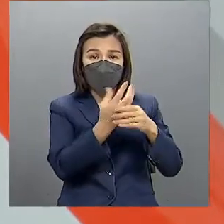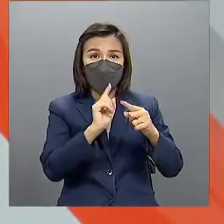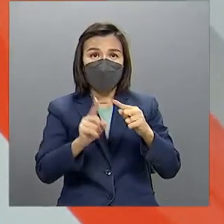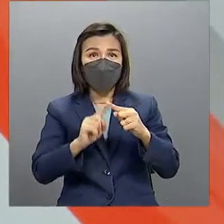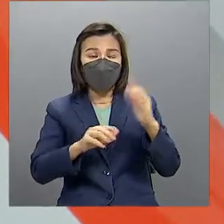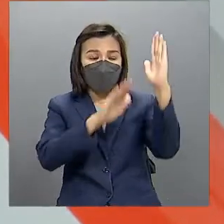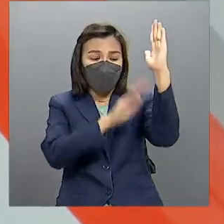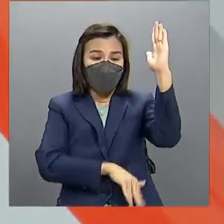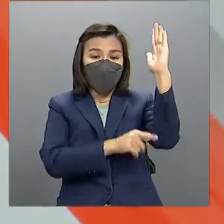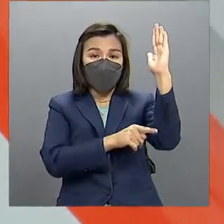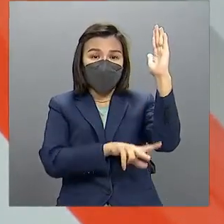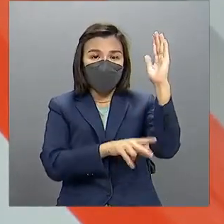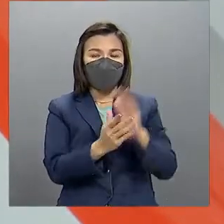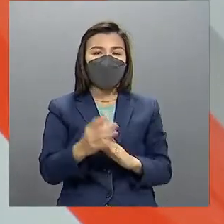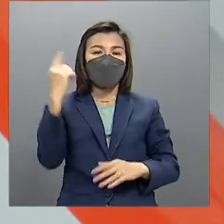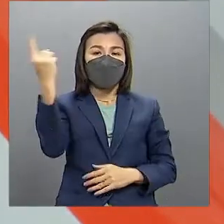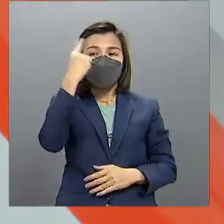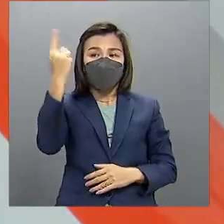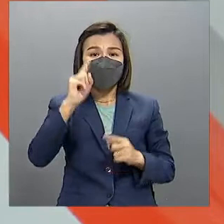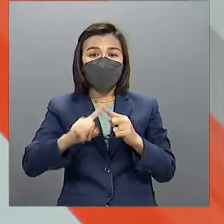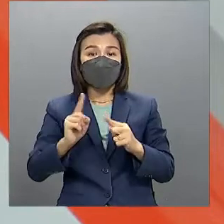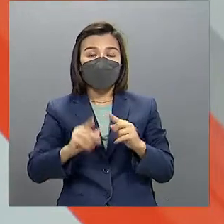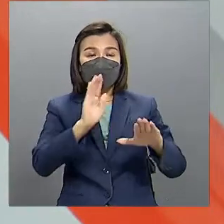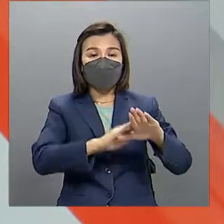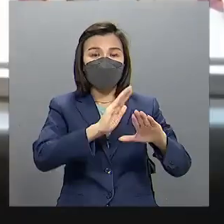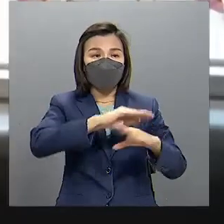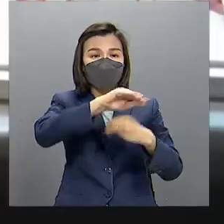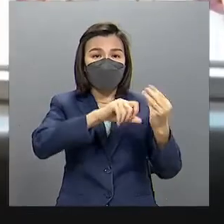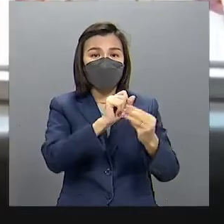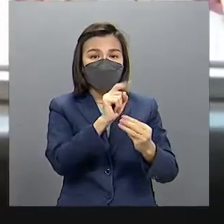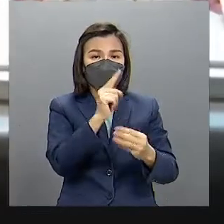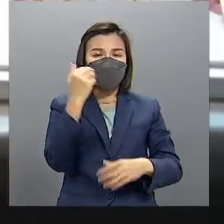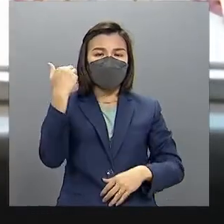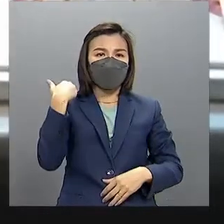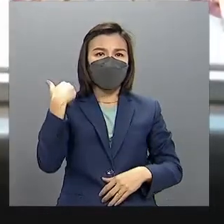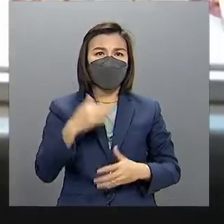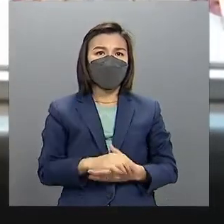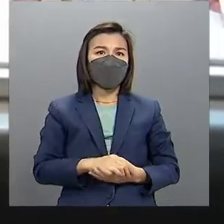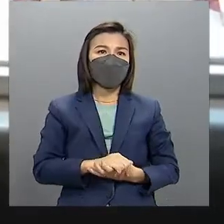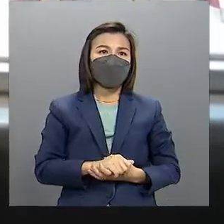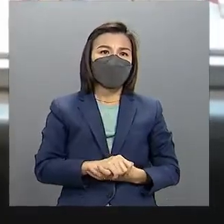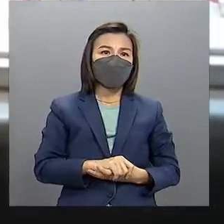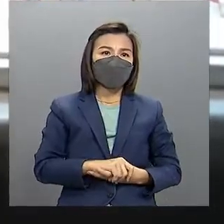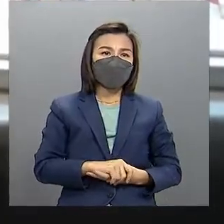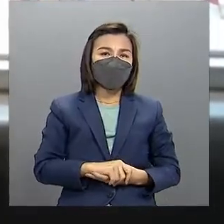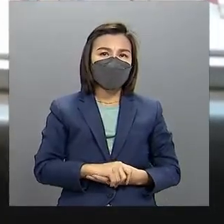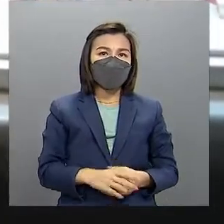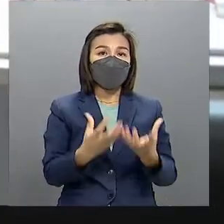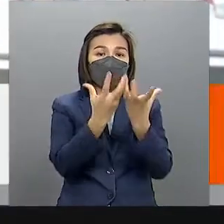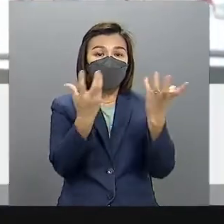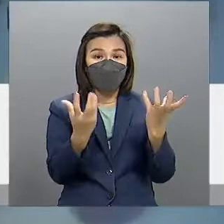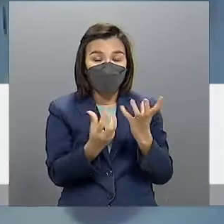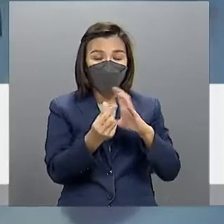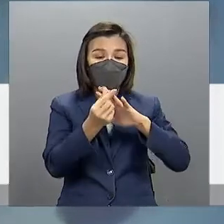กลุ่มนักท่องเที่ยวแซนด์บ็อกซ์ช่วยกระตุ้นเศรษฐกิจของจังหวัดค่ะเครื่องประดับและอัญมณีมูลค่าสู